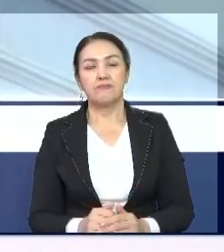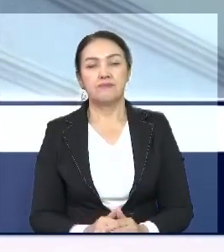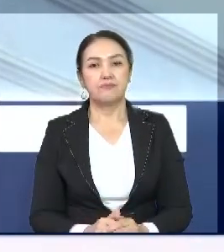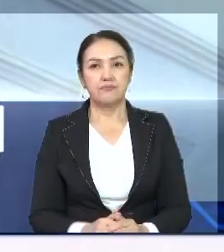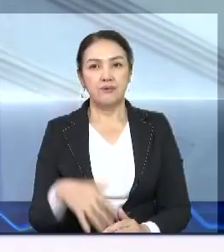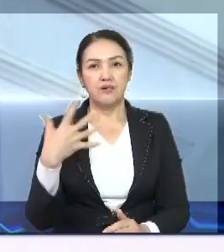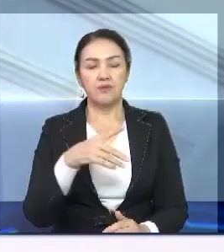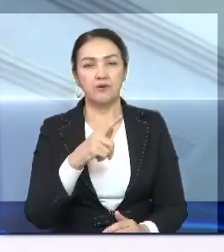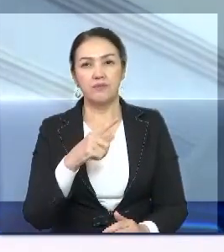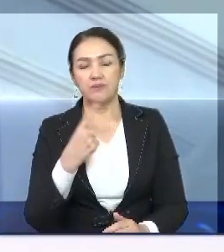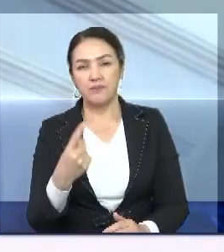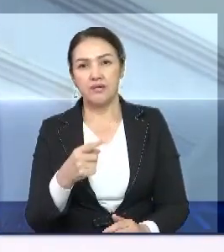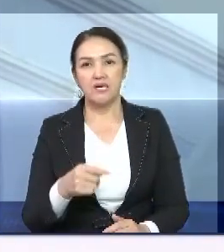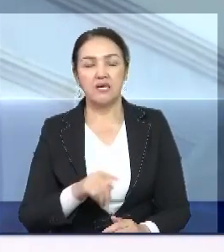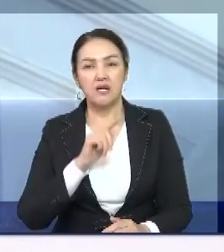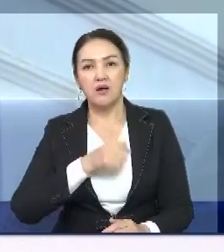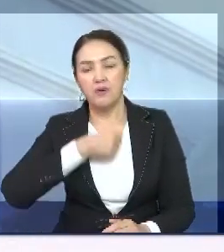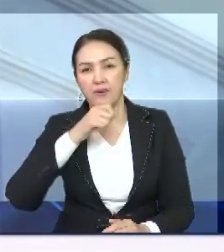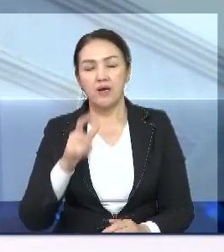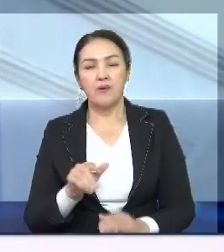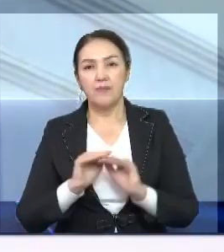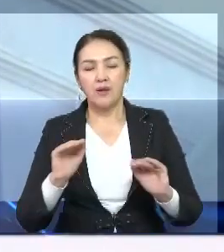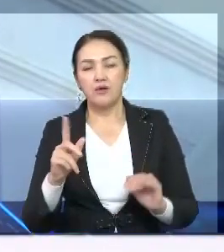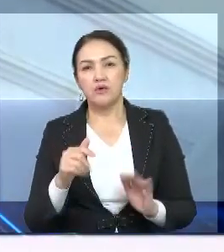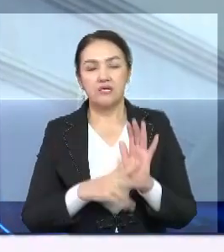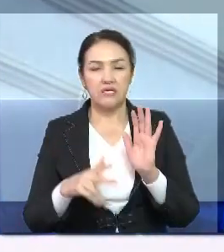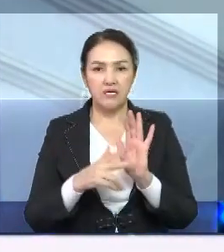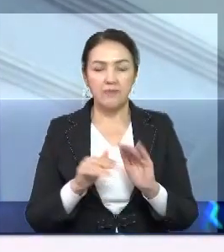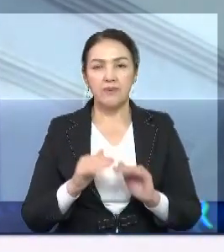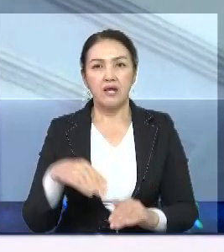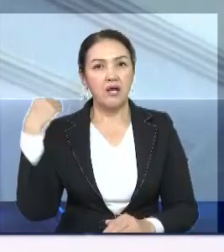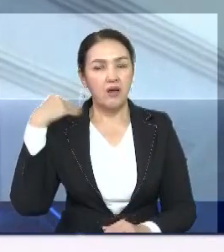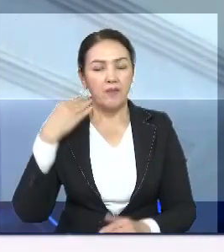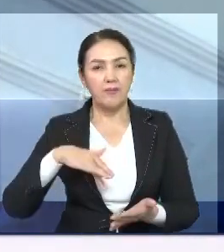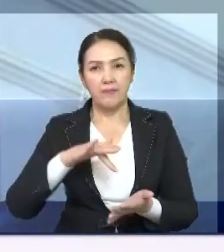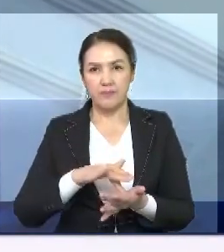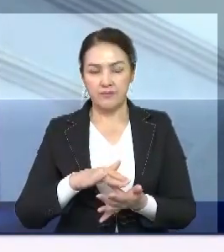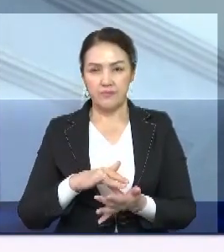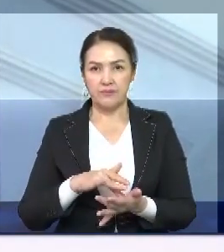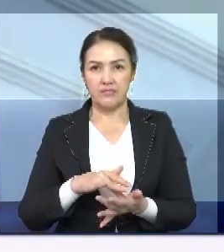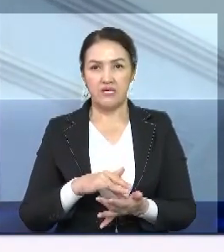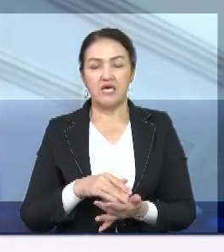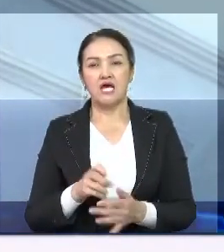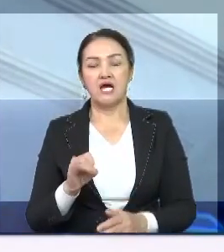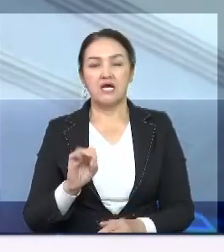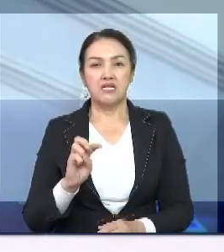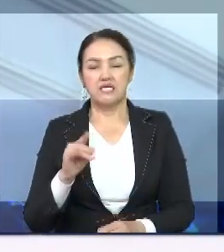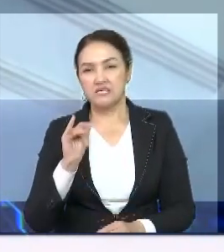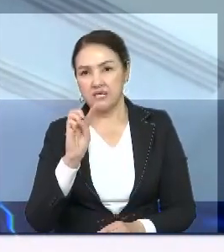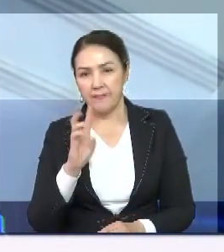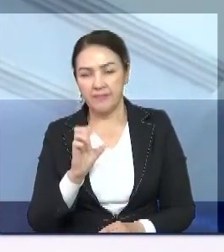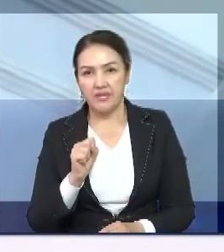Оның 51-і ересектерге, 180-ші балаларға арналған болатын. Ақтөбе қаласындағы шағала санаторий